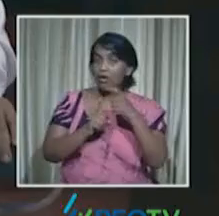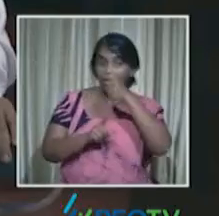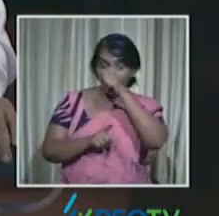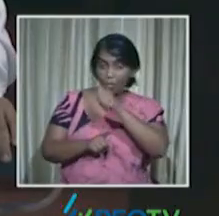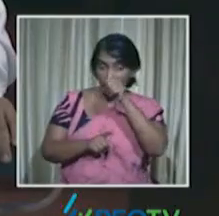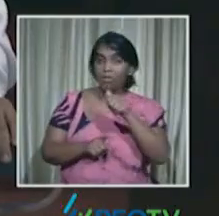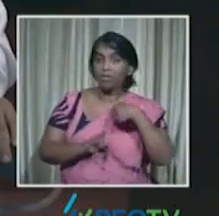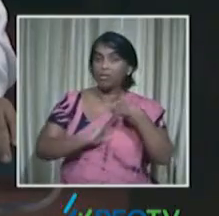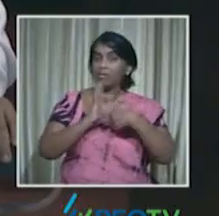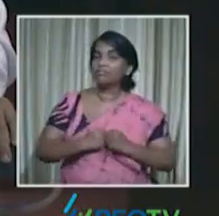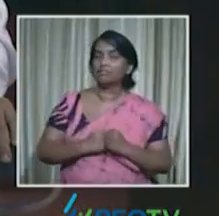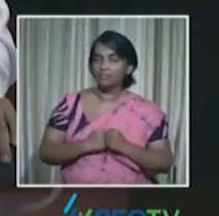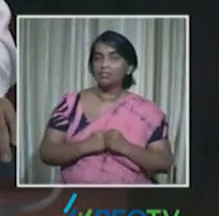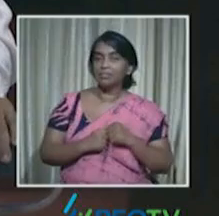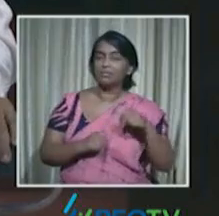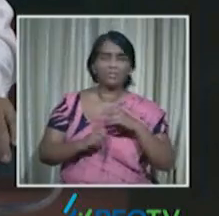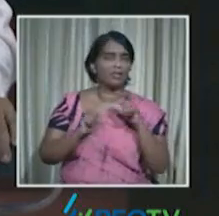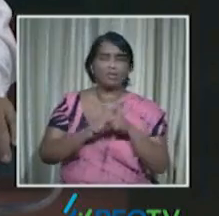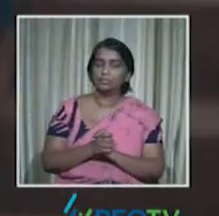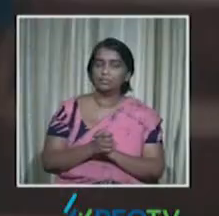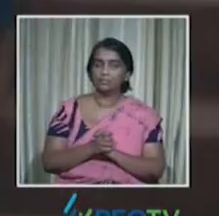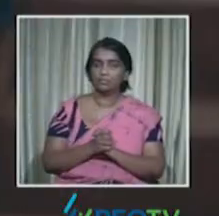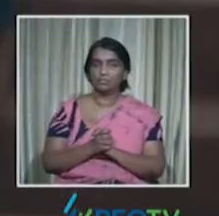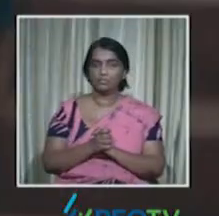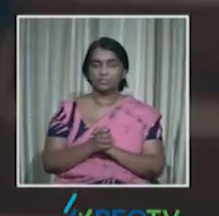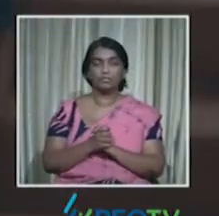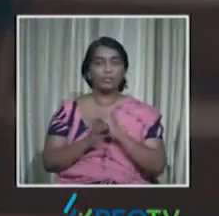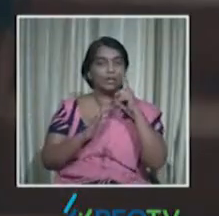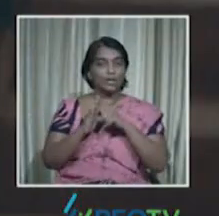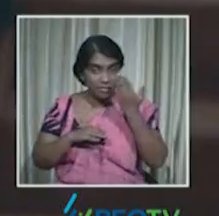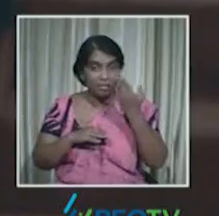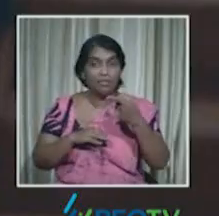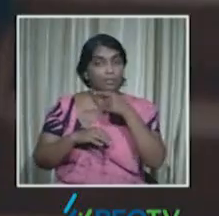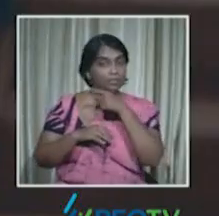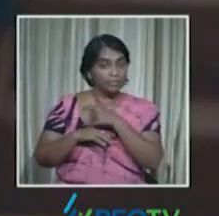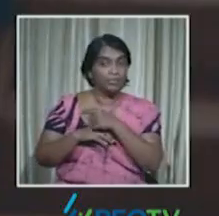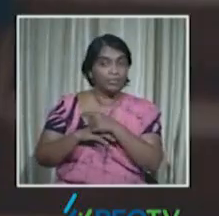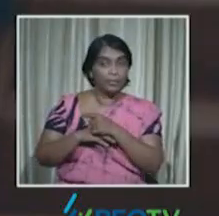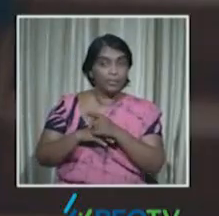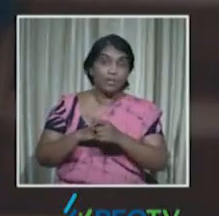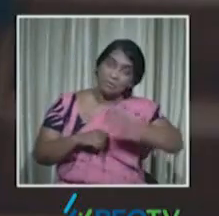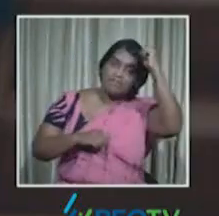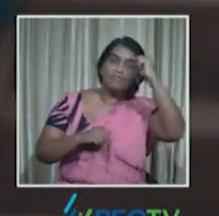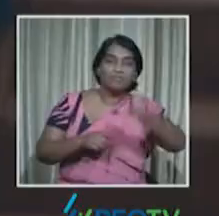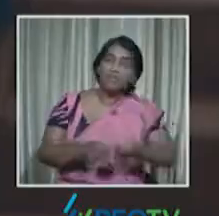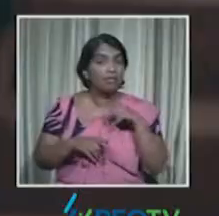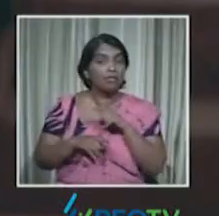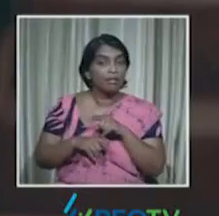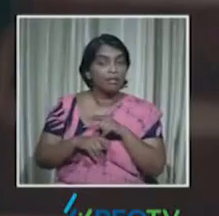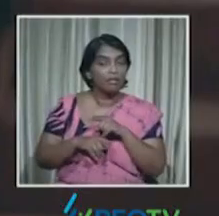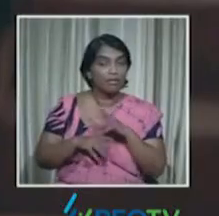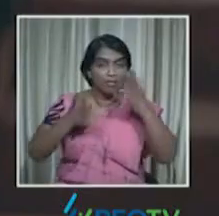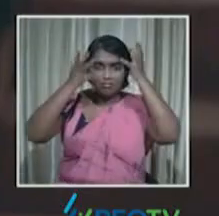ටික අපේ රටට ගෙන්න ගත්තොත් කිසිම ඩොලර් හිඟයක් ඇති වෙන්නේ නැහැ. ජනතා විමුක්ති පෙරමුණේ නායකයා ගහන අයට කියන අපි ගහන්න ඕන කියලා. ඔව් ගහන්න ගහන්න කියලා.